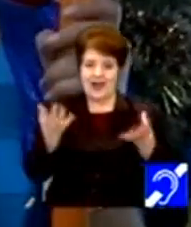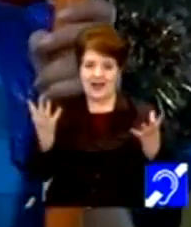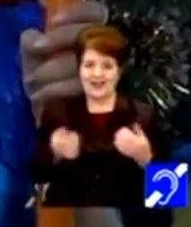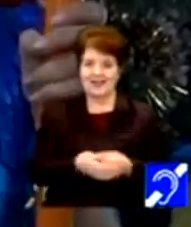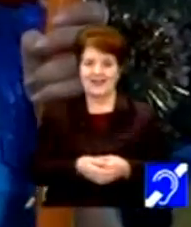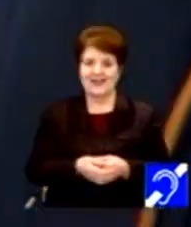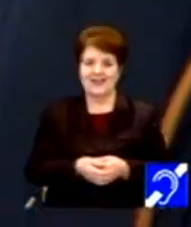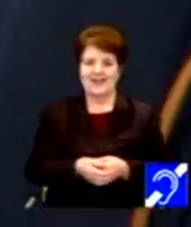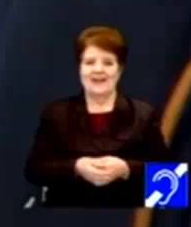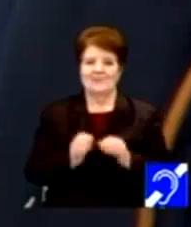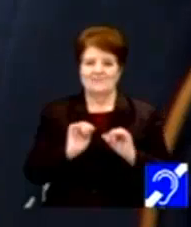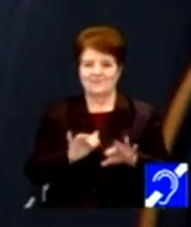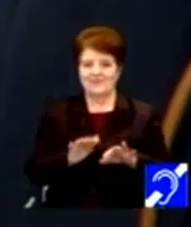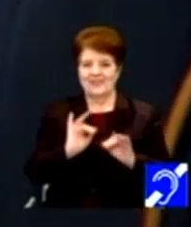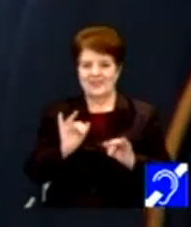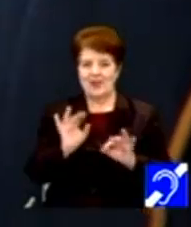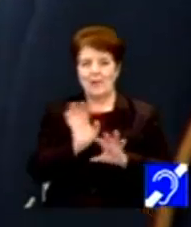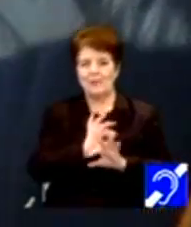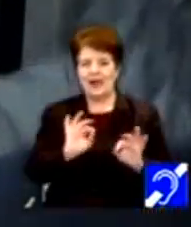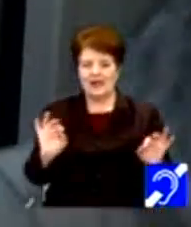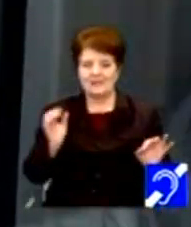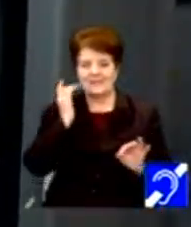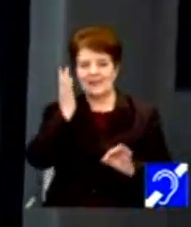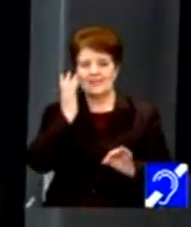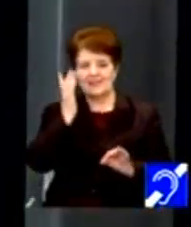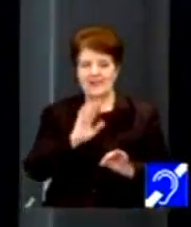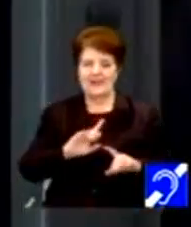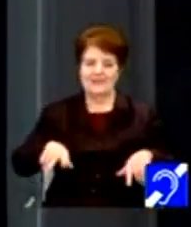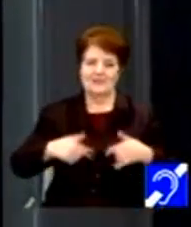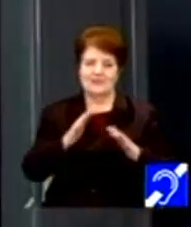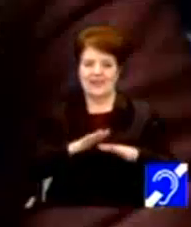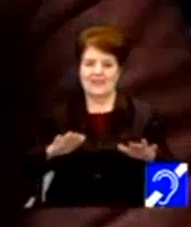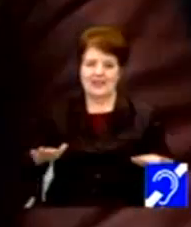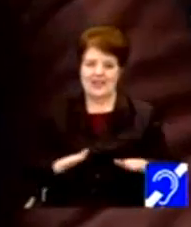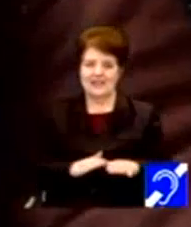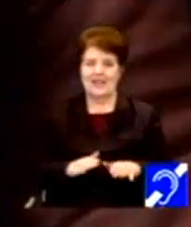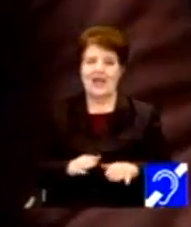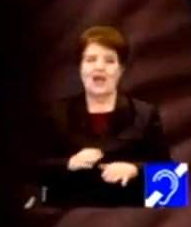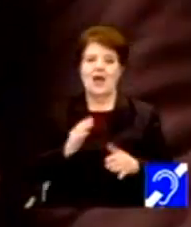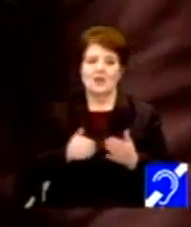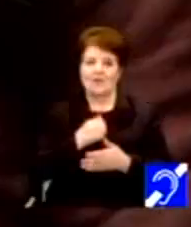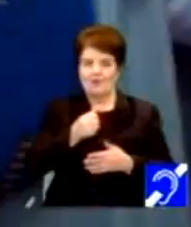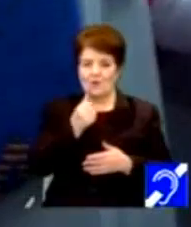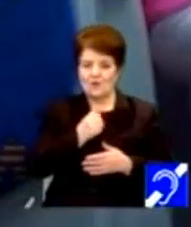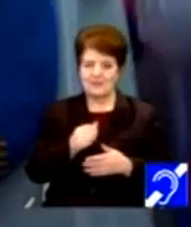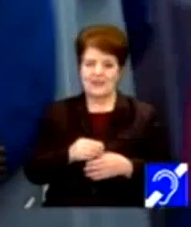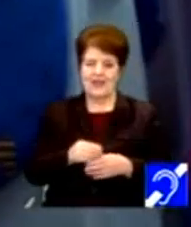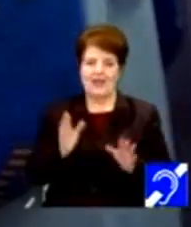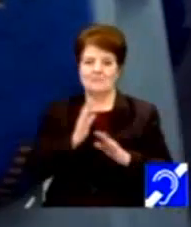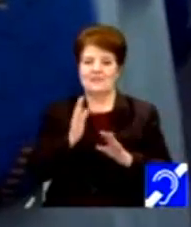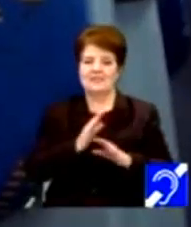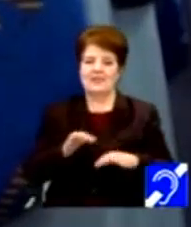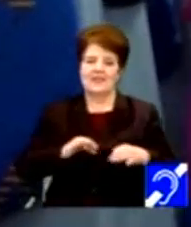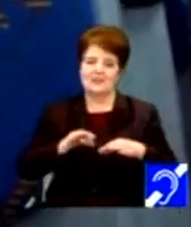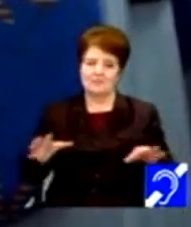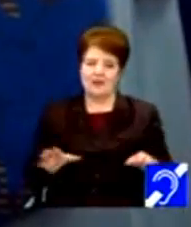очень красочный и очень прекрасная идея создать детям новогоднее настроение и праздник. Atmosfera de